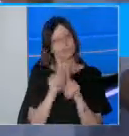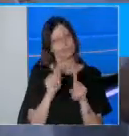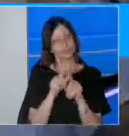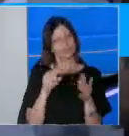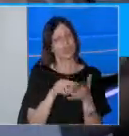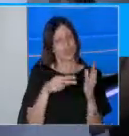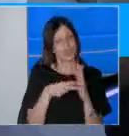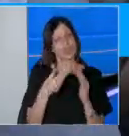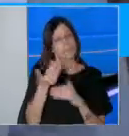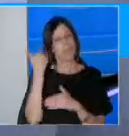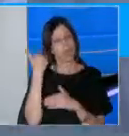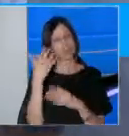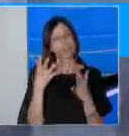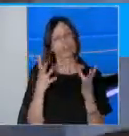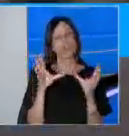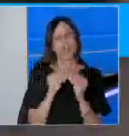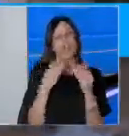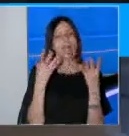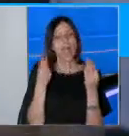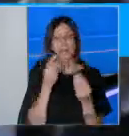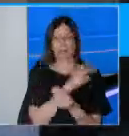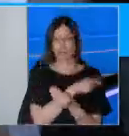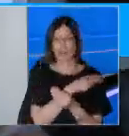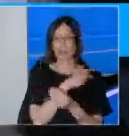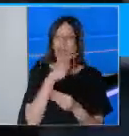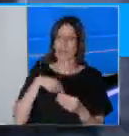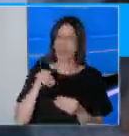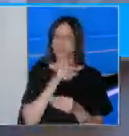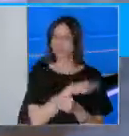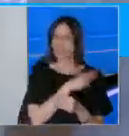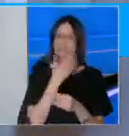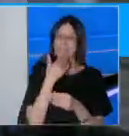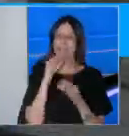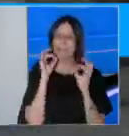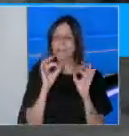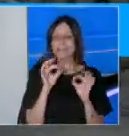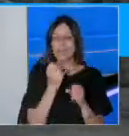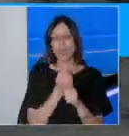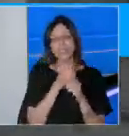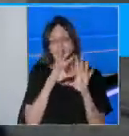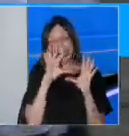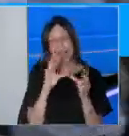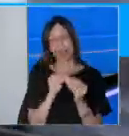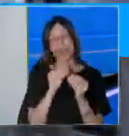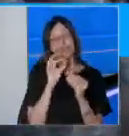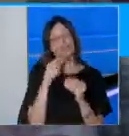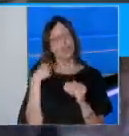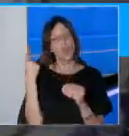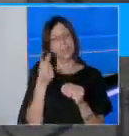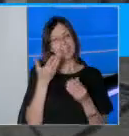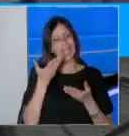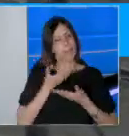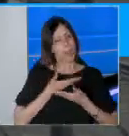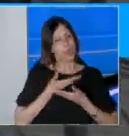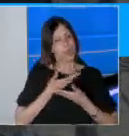כפי שתוכנן מראש, עם הרבה מאוד שוטרים. אנחנו כמשטרת ישראל באמת באמת עושים את הכל, ברור. שכולם יקבלו